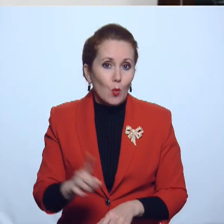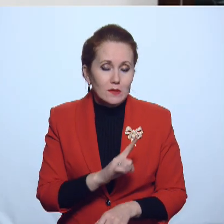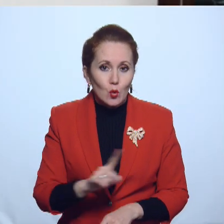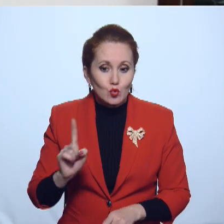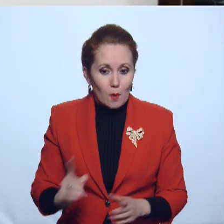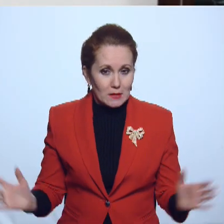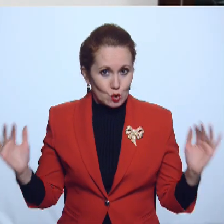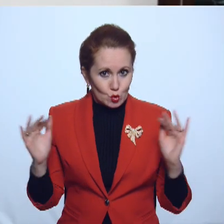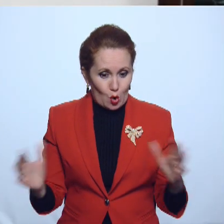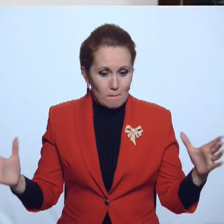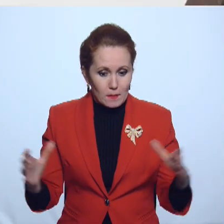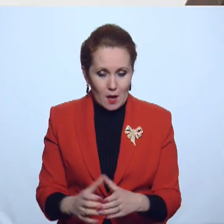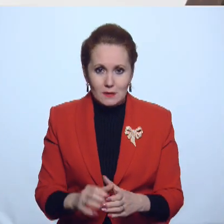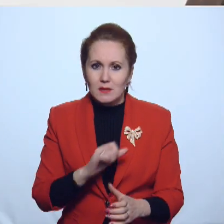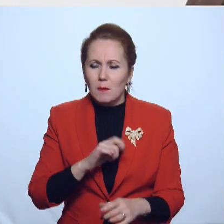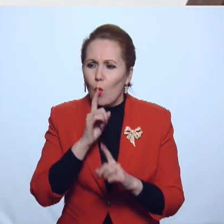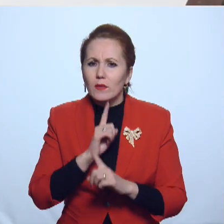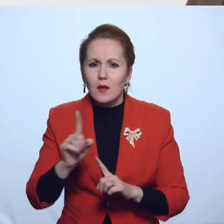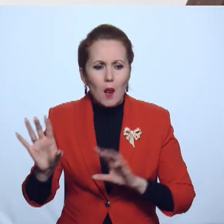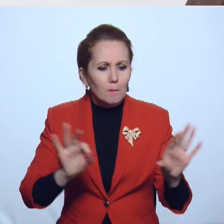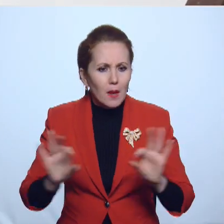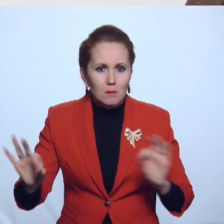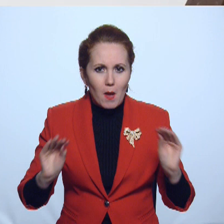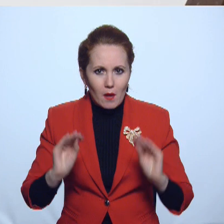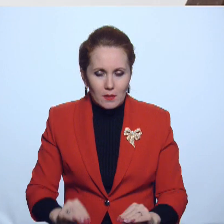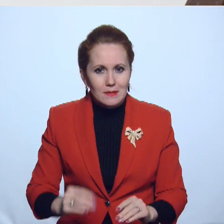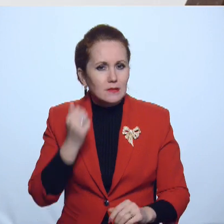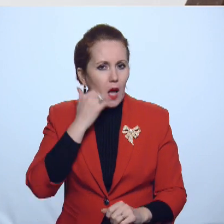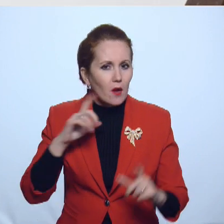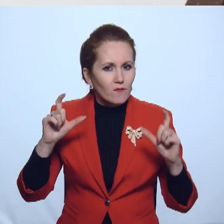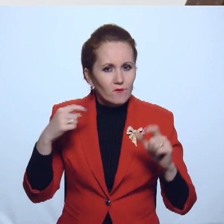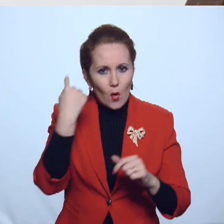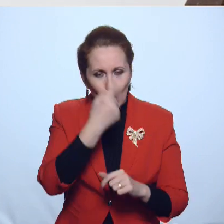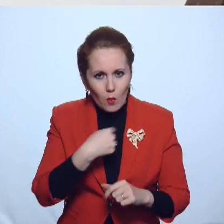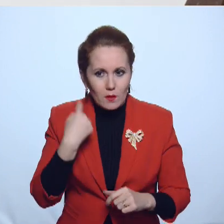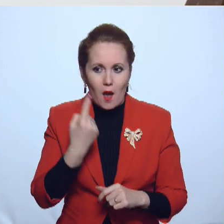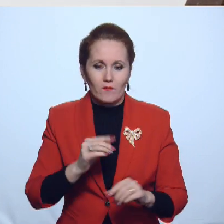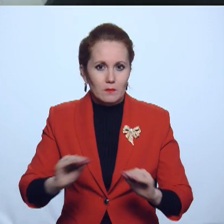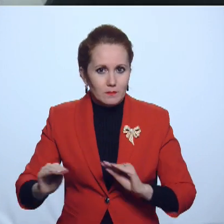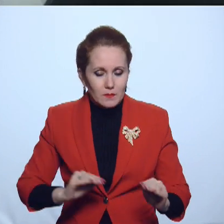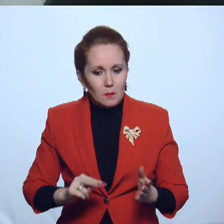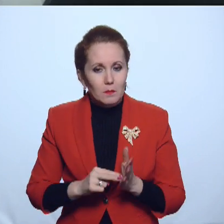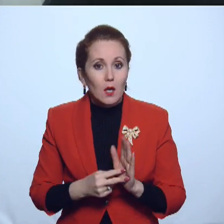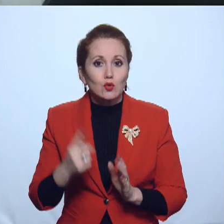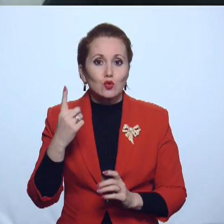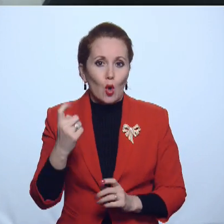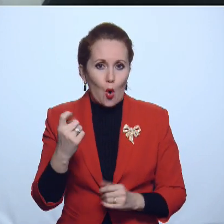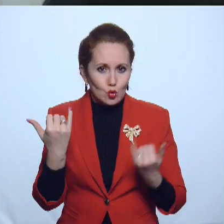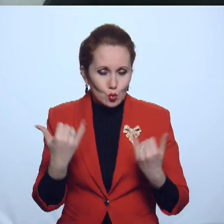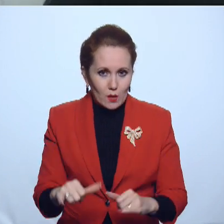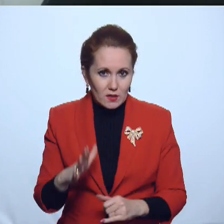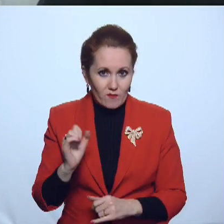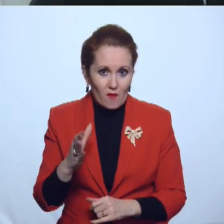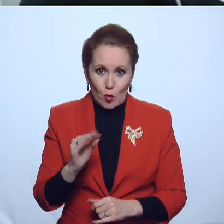Чтобы собрать в одном месте самые уникальные предметы со всего района, старинные фотографии, предметы быта, краеведы придумали проект «100 чудес Вовожского